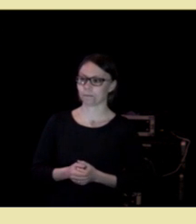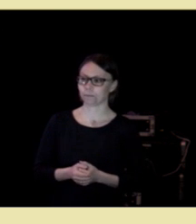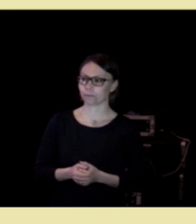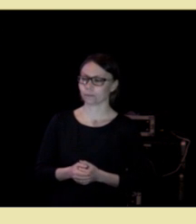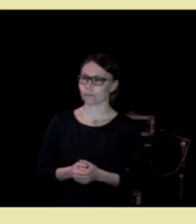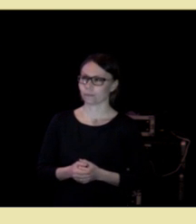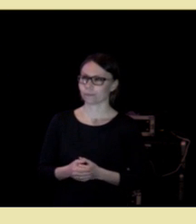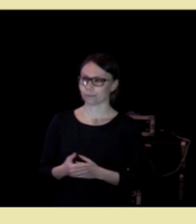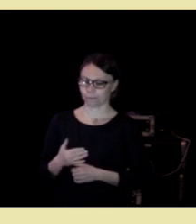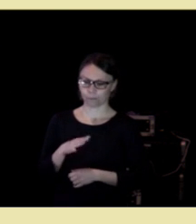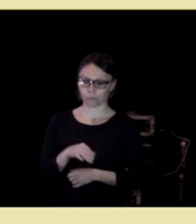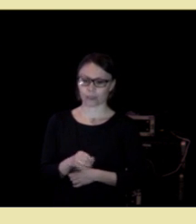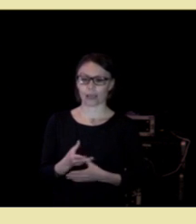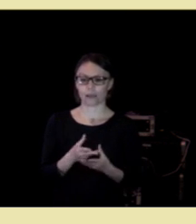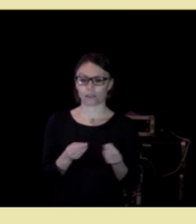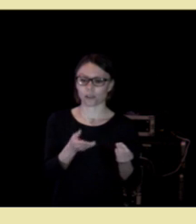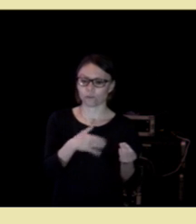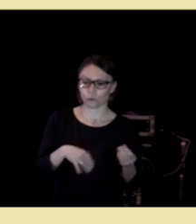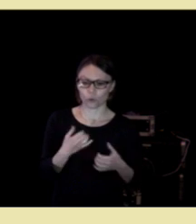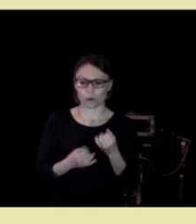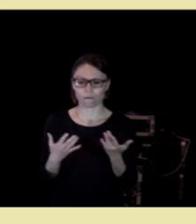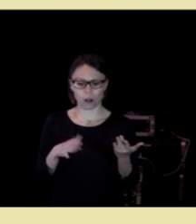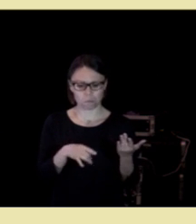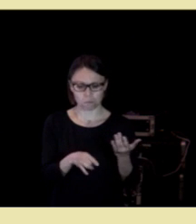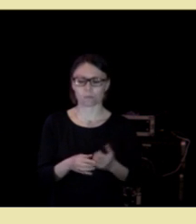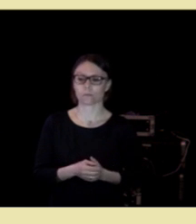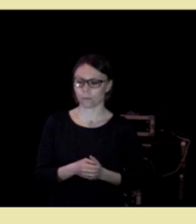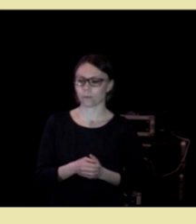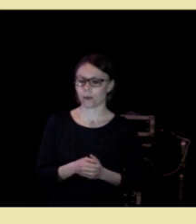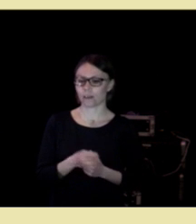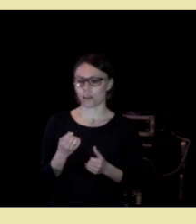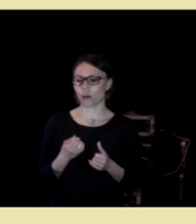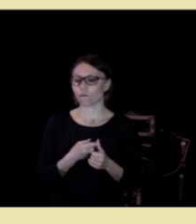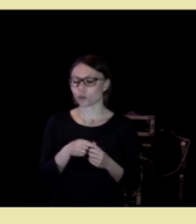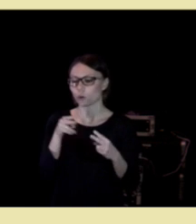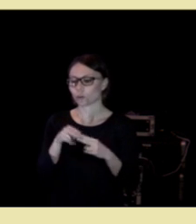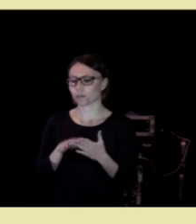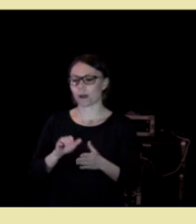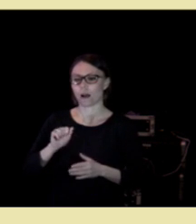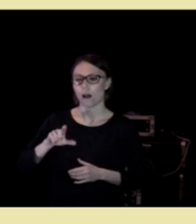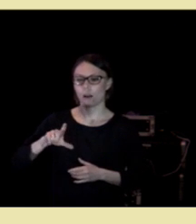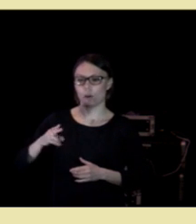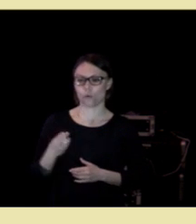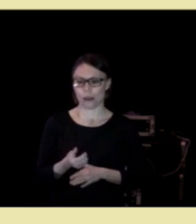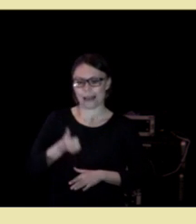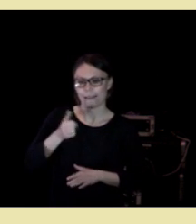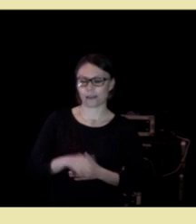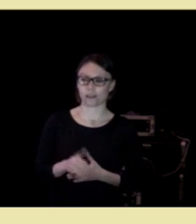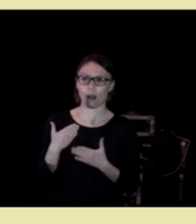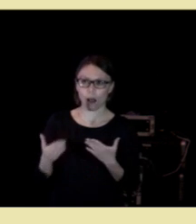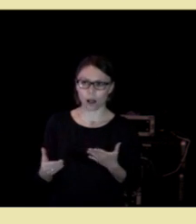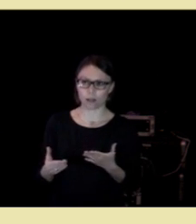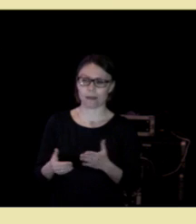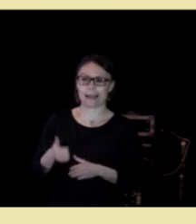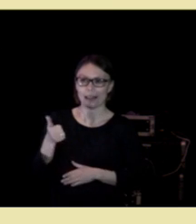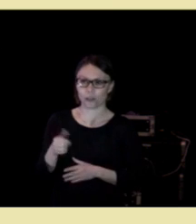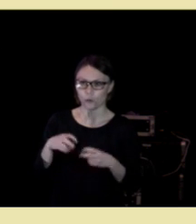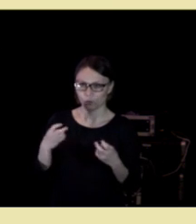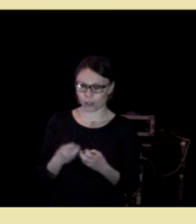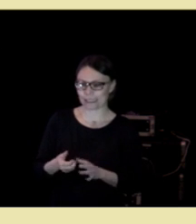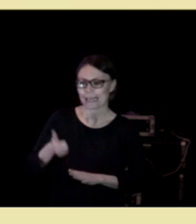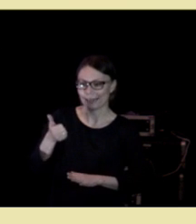Det de gjorde I Sandefjord, det var at de tok denne første kontakten med ALU-leder, altså allmennlegeutvalgsleder og